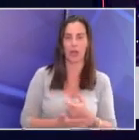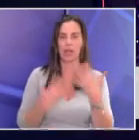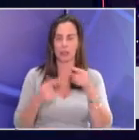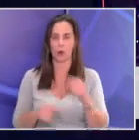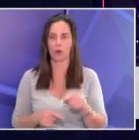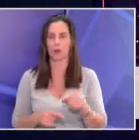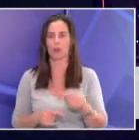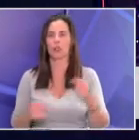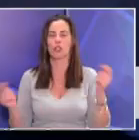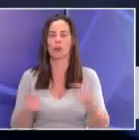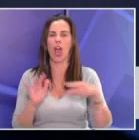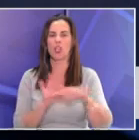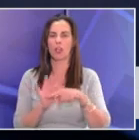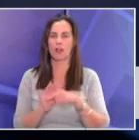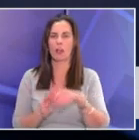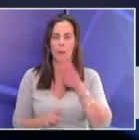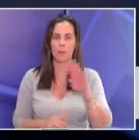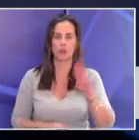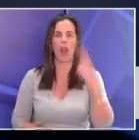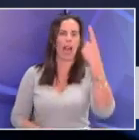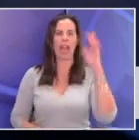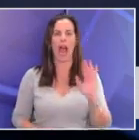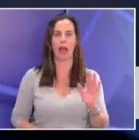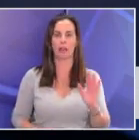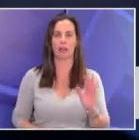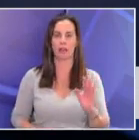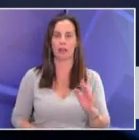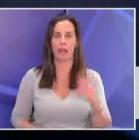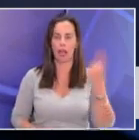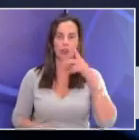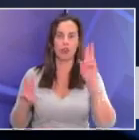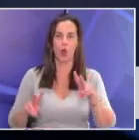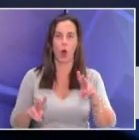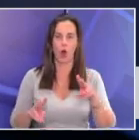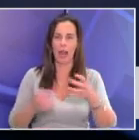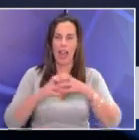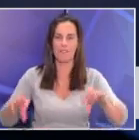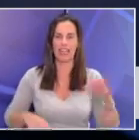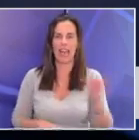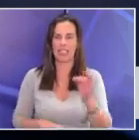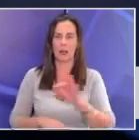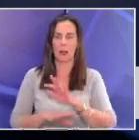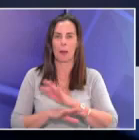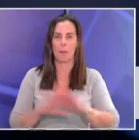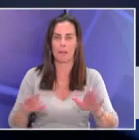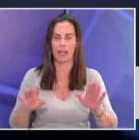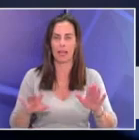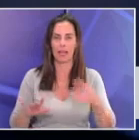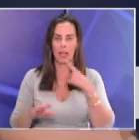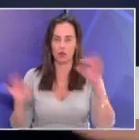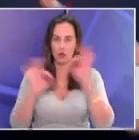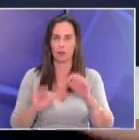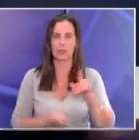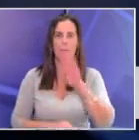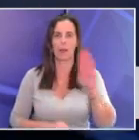שהסיפור הזה של הקמפיינים הנגטיביים, זה, ביבי יש רק אחד. כלומר, היחיד שיכול לפלג ולהסיט בלי להגיש לשולחן שום תפיסת